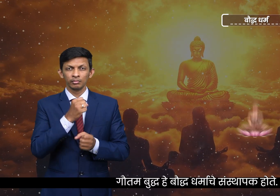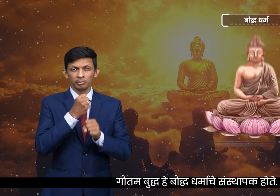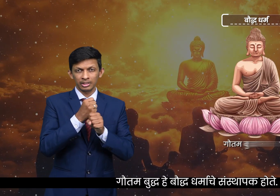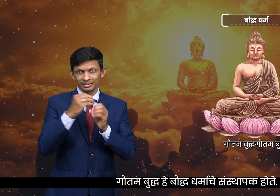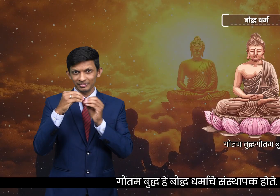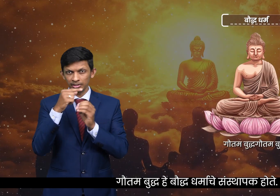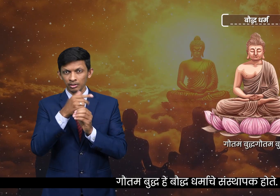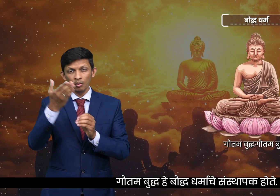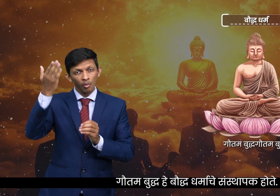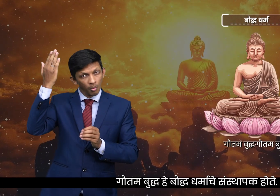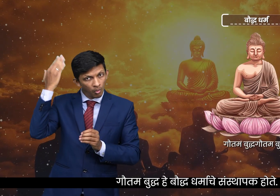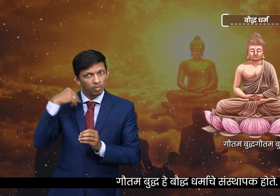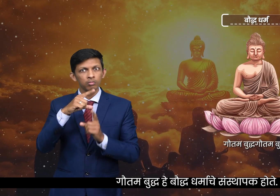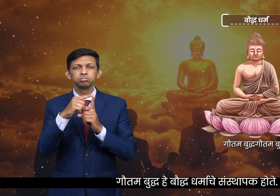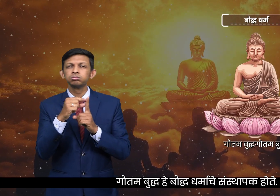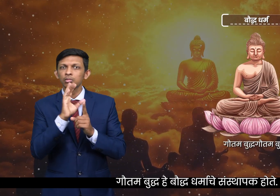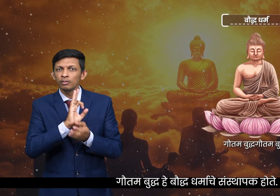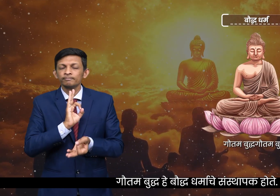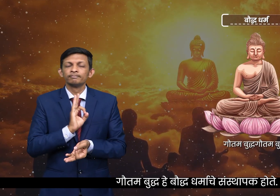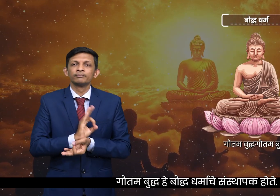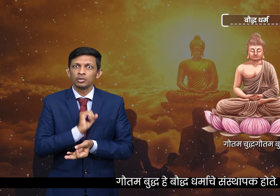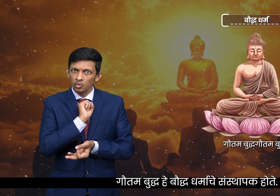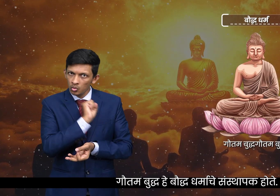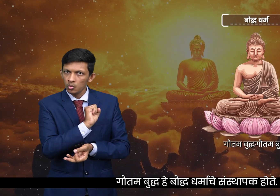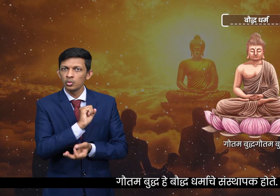गौतम बुद्ध हे बौद्ध धर्माचे संस्थापक होते.